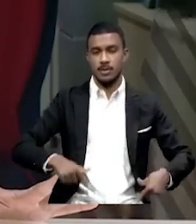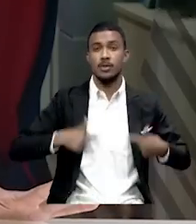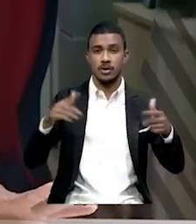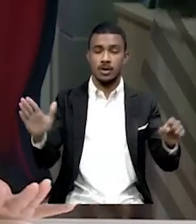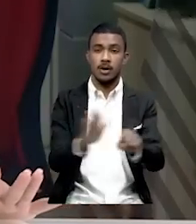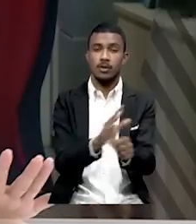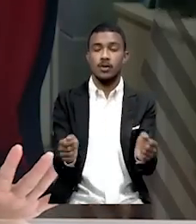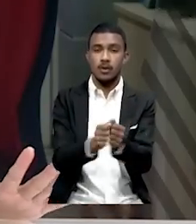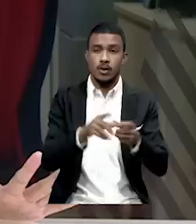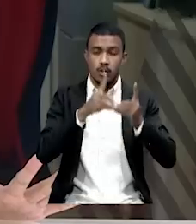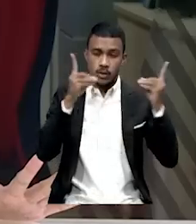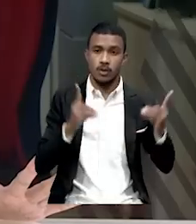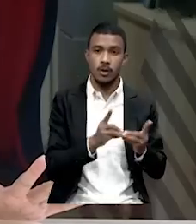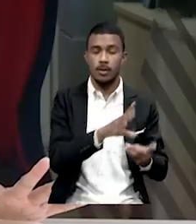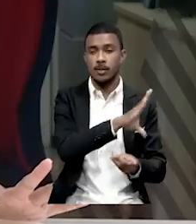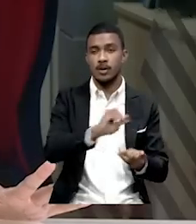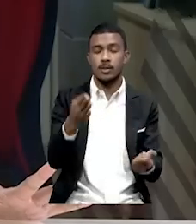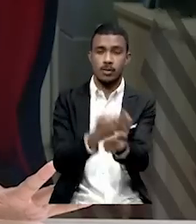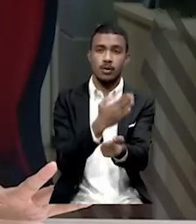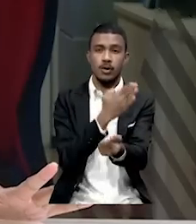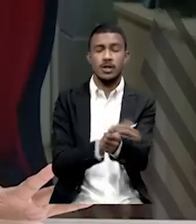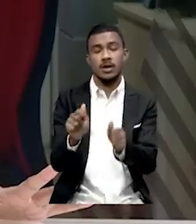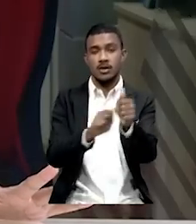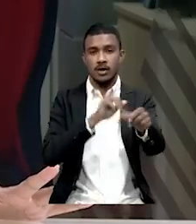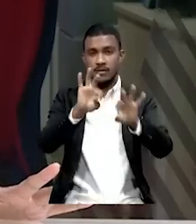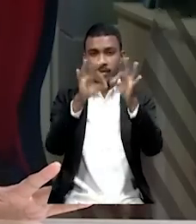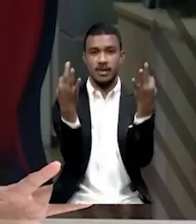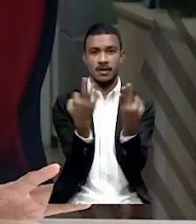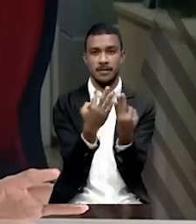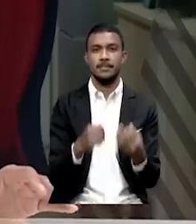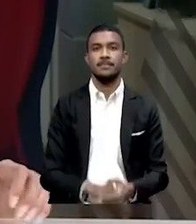o doming, mores se buras no dura e a família.